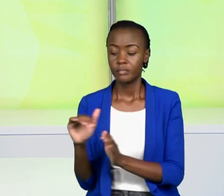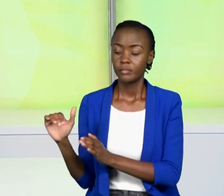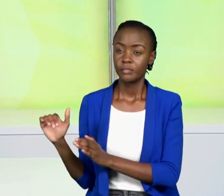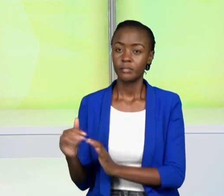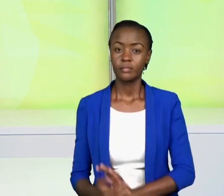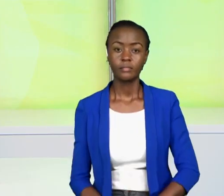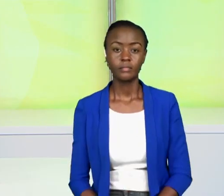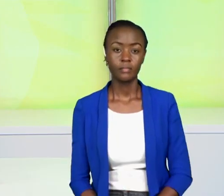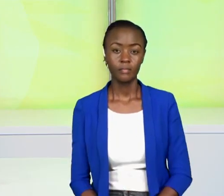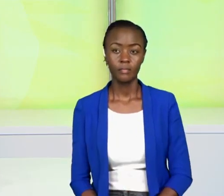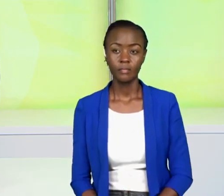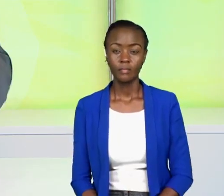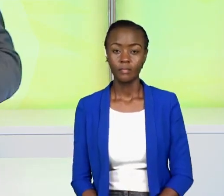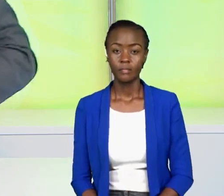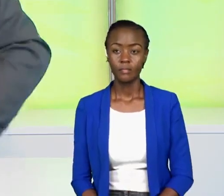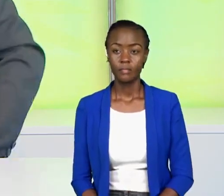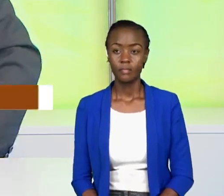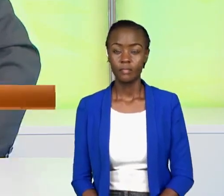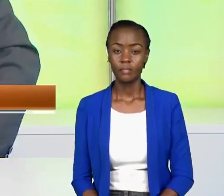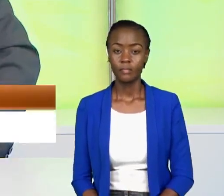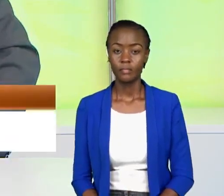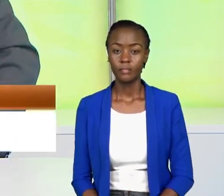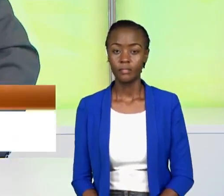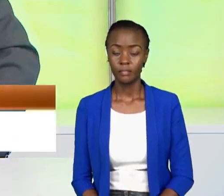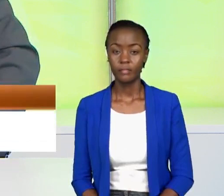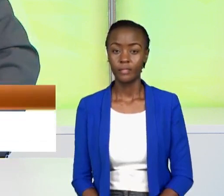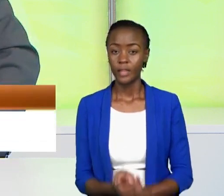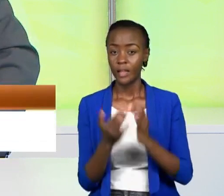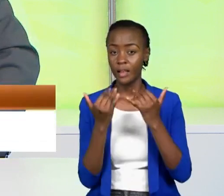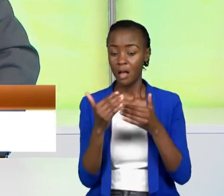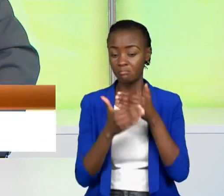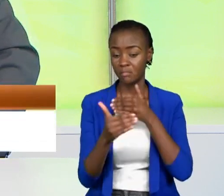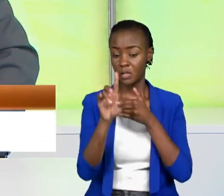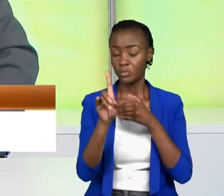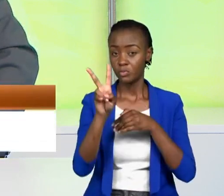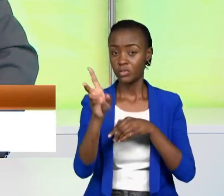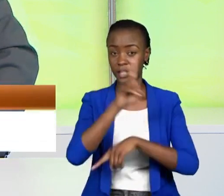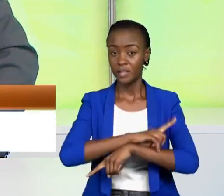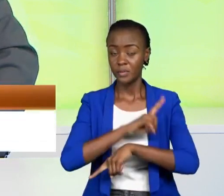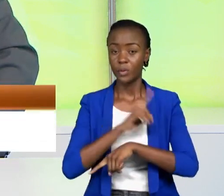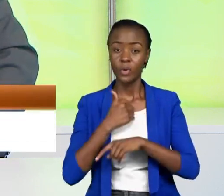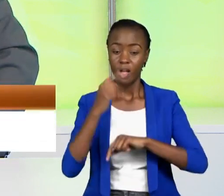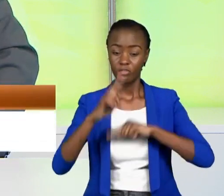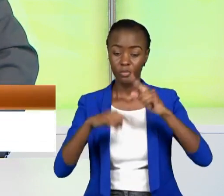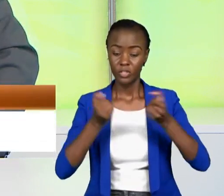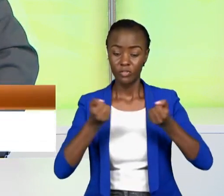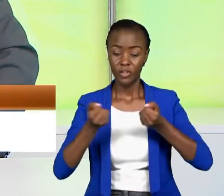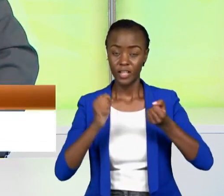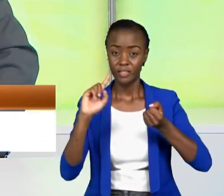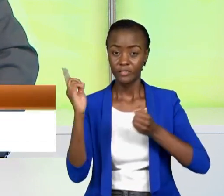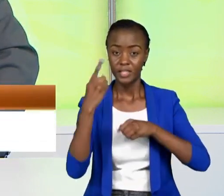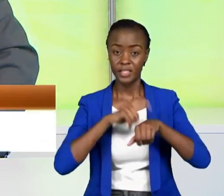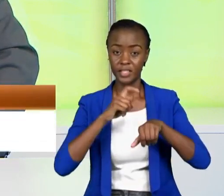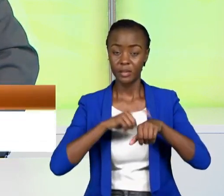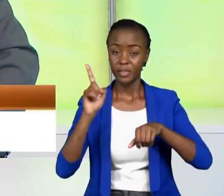Tuende kwingine sasa. Zimesalia siku mbili sasa kabla mashindano ya mbio za magari kung'oa nanga kule Naivasha. Hii ikiwa ni mara ya kwanza mbio hizo kufanyika